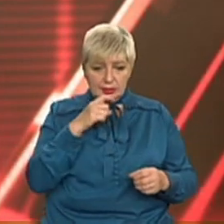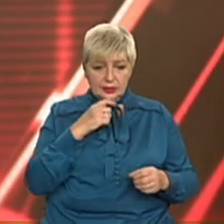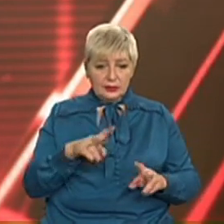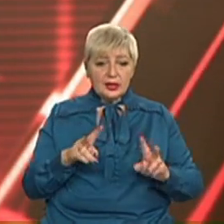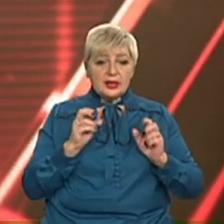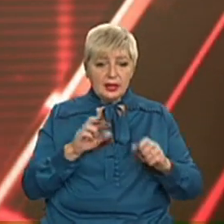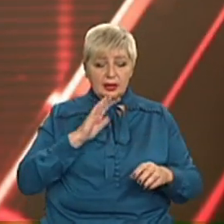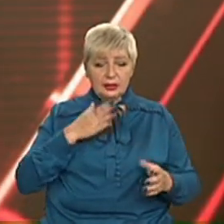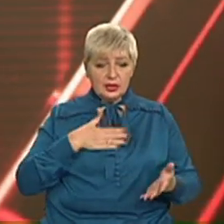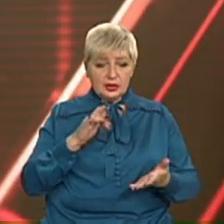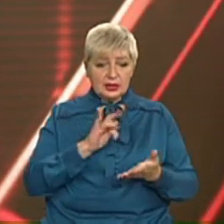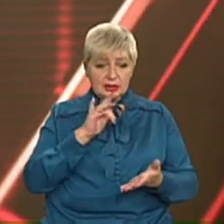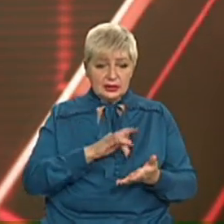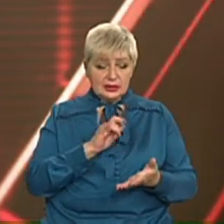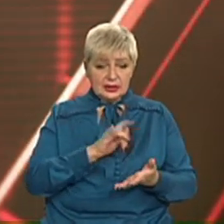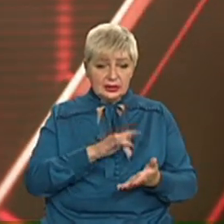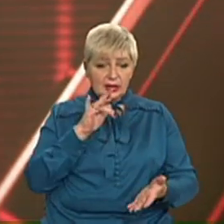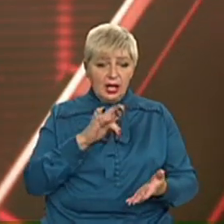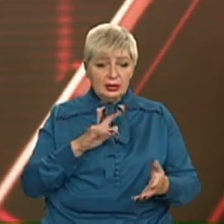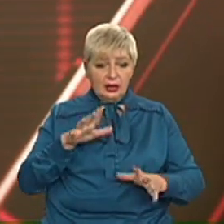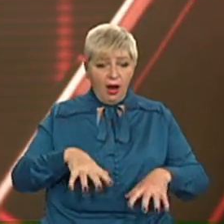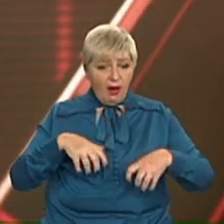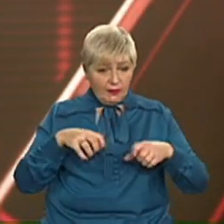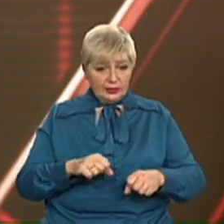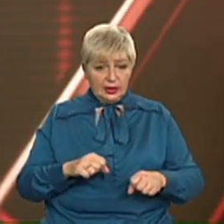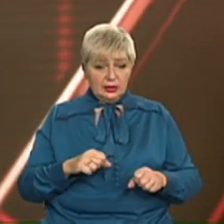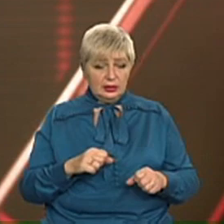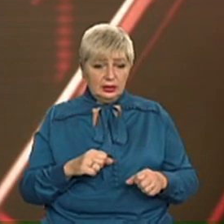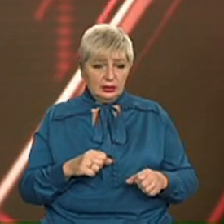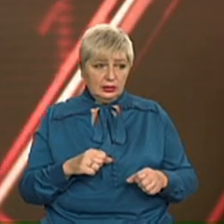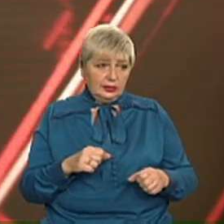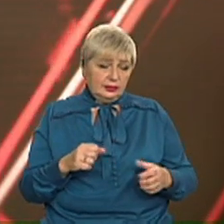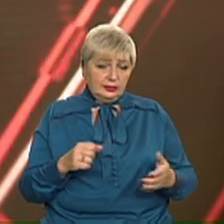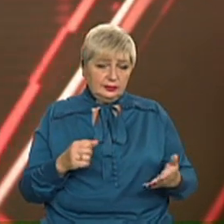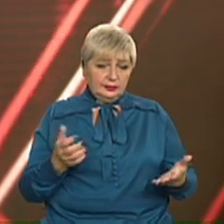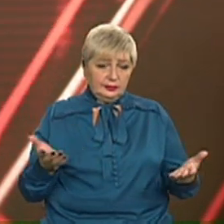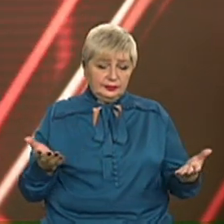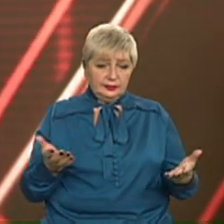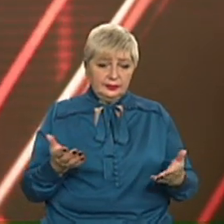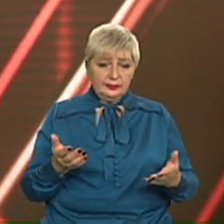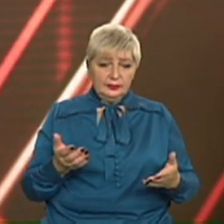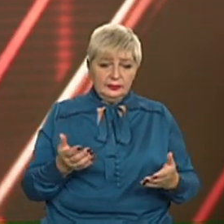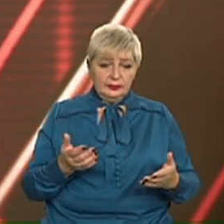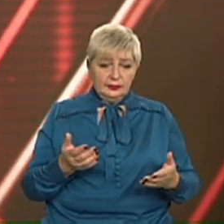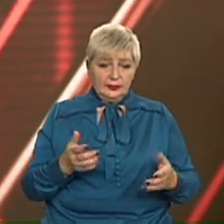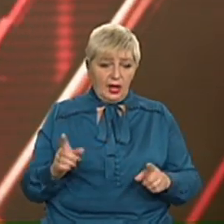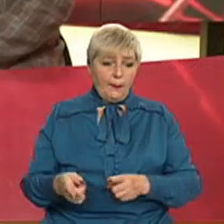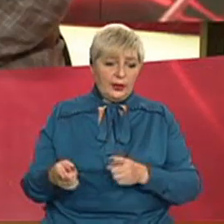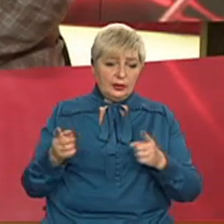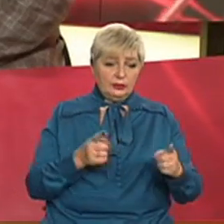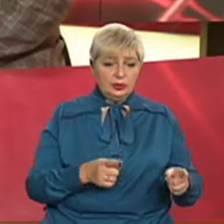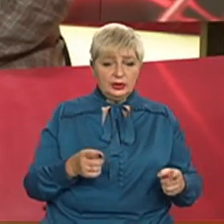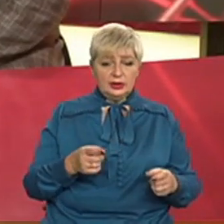наша центральна влада має наміри цю галузь, медичну галузь, вторичну медичну ланку